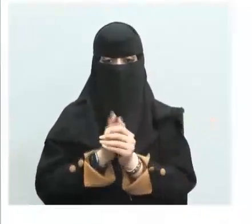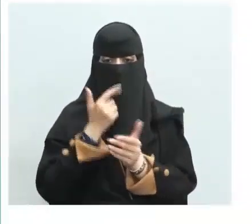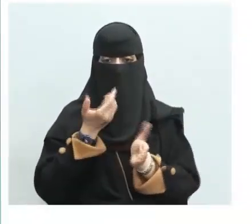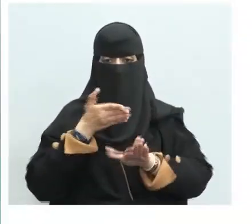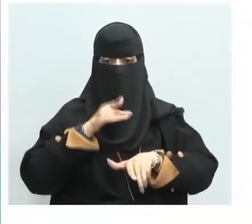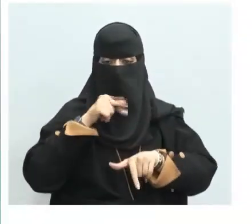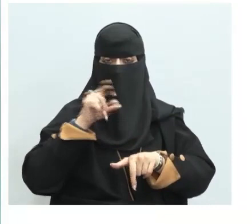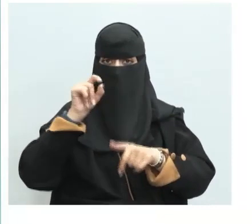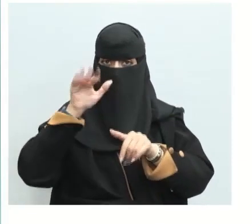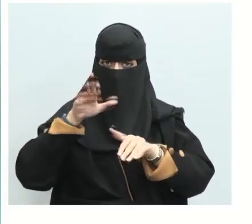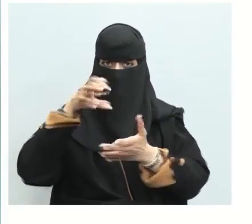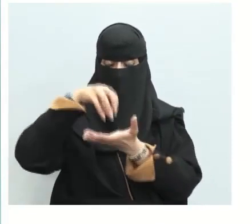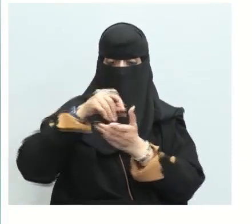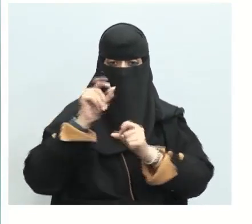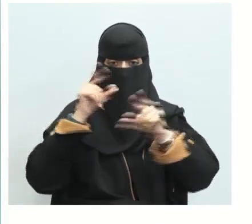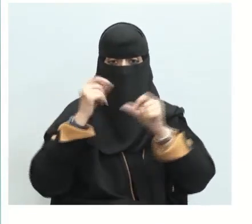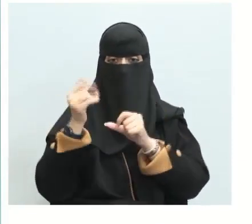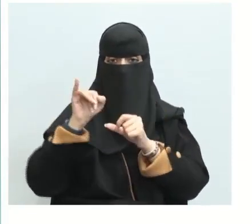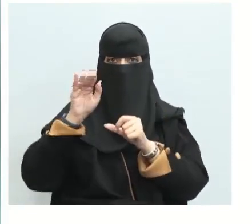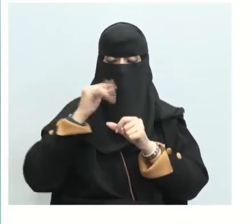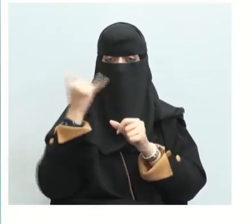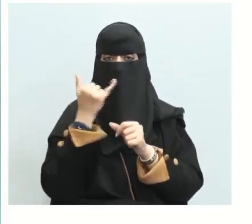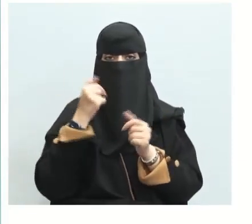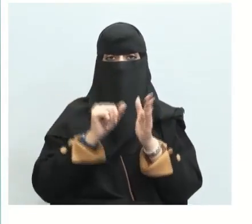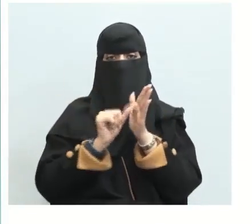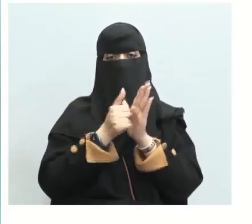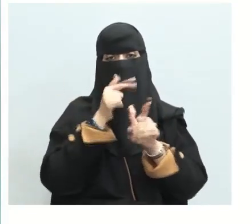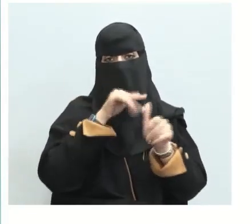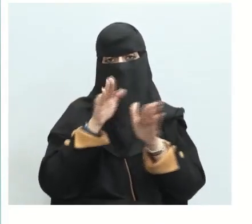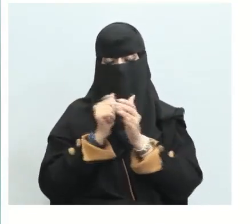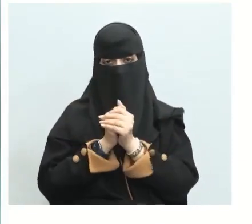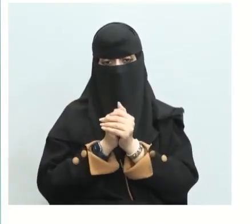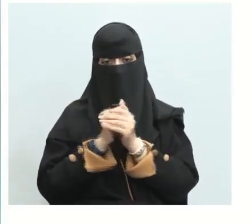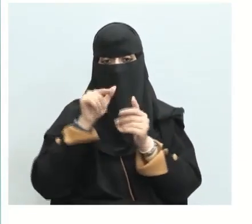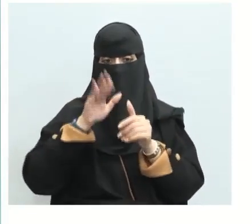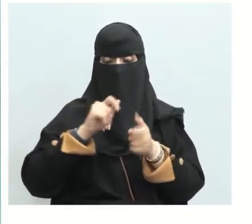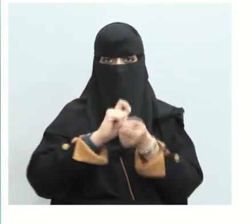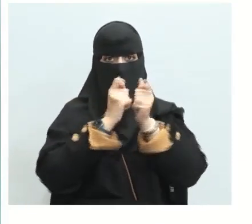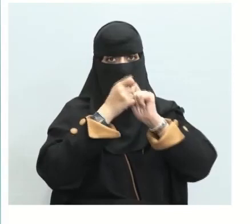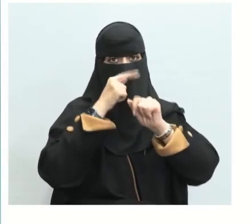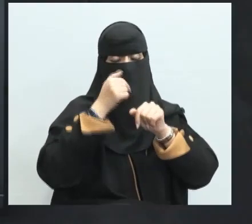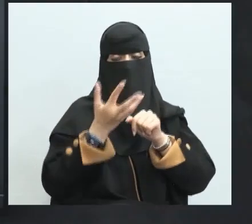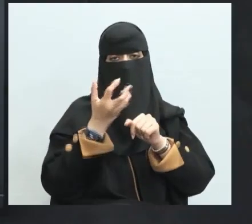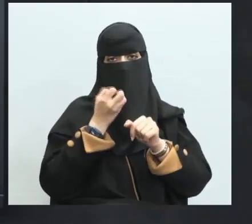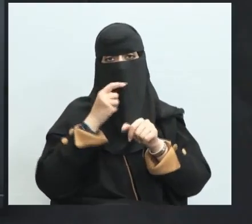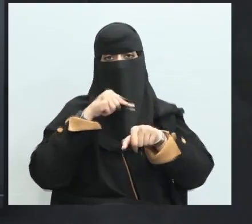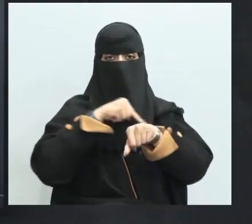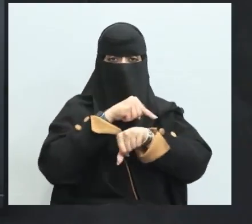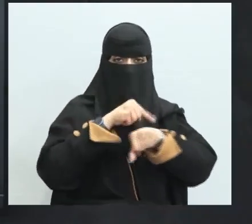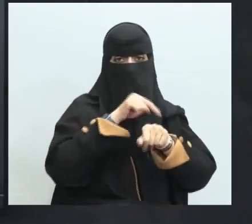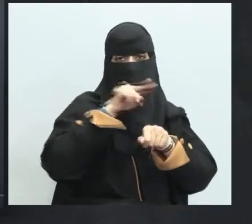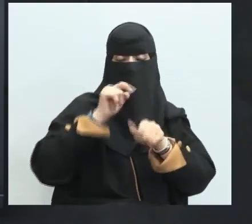أيضا من مزايا الموقع الإلكتروني المستجيب سهولة التحديث، بدلا من الحاجة إلى تحديث